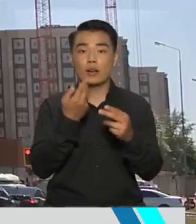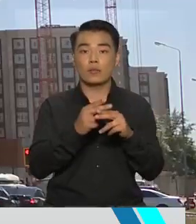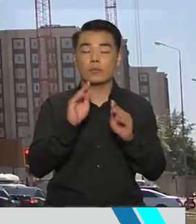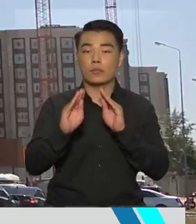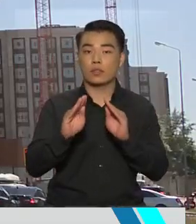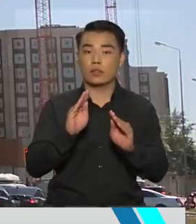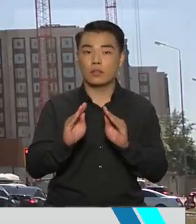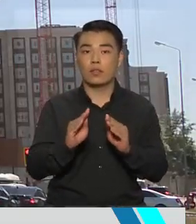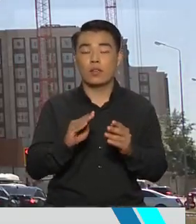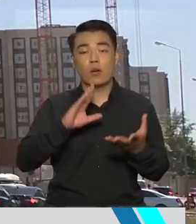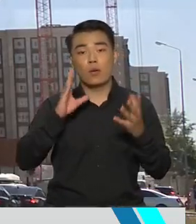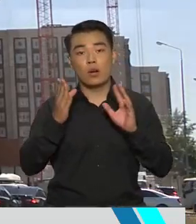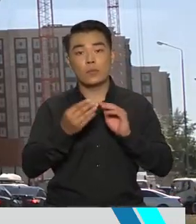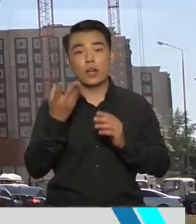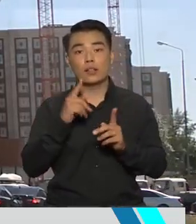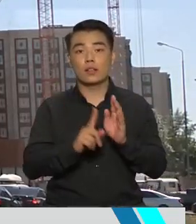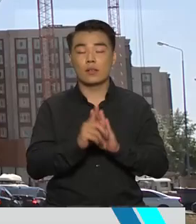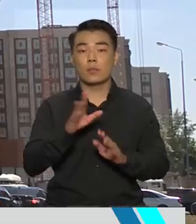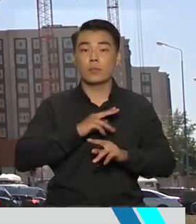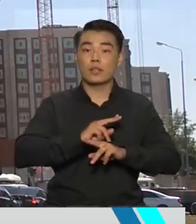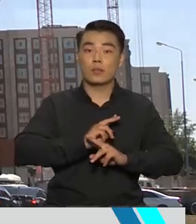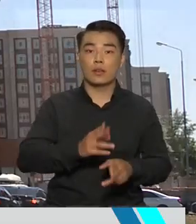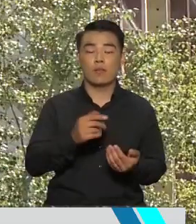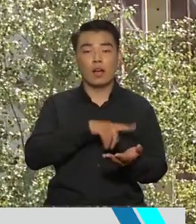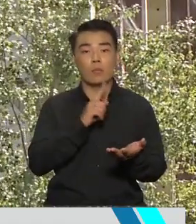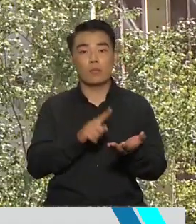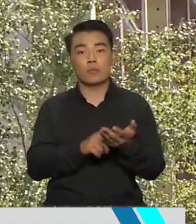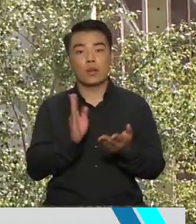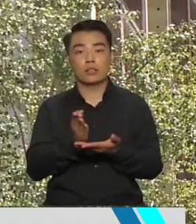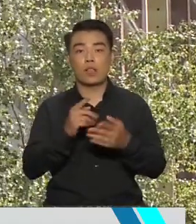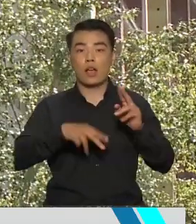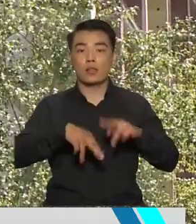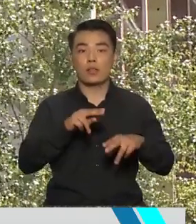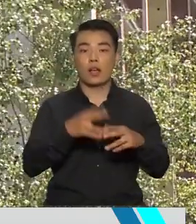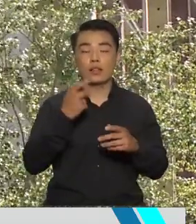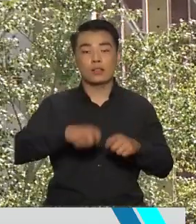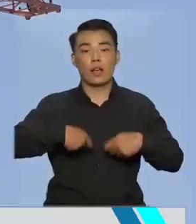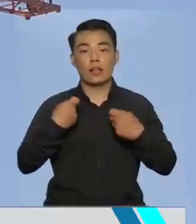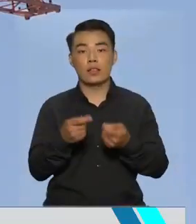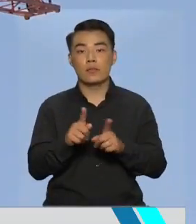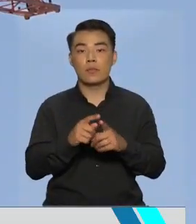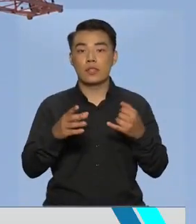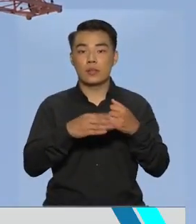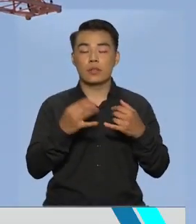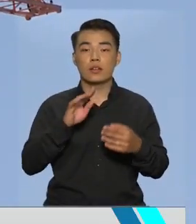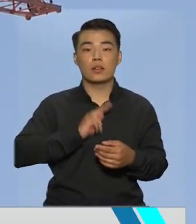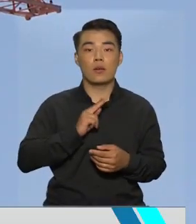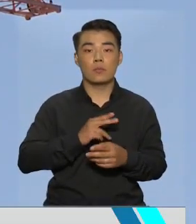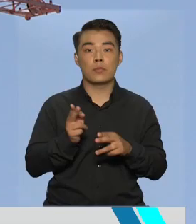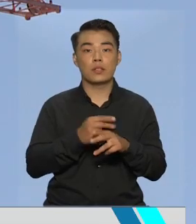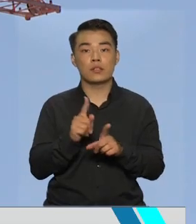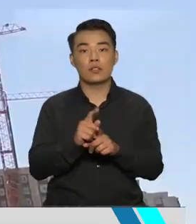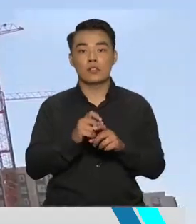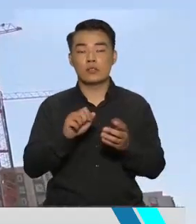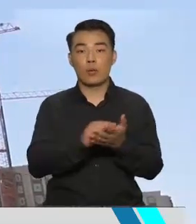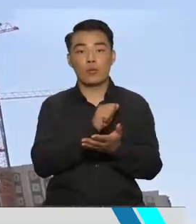делать. Впрочем, как заявил сегодня премьер, вопросы есть и к застройщикам, а именно к срокам сдачи объектов, а также их работы без разрешительных